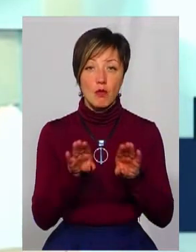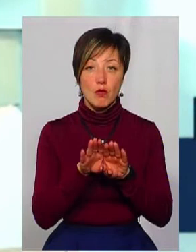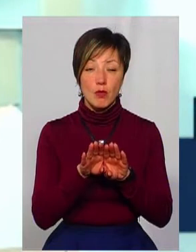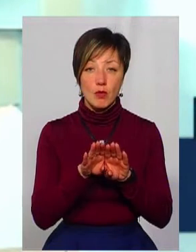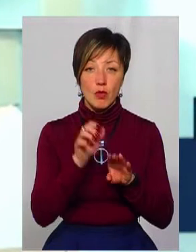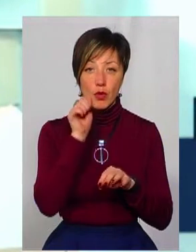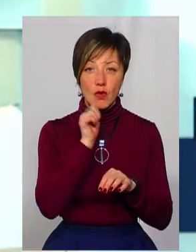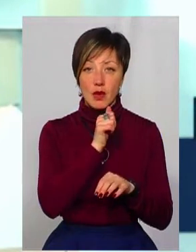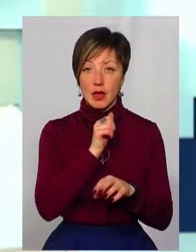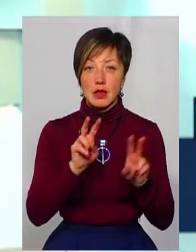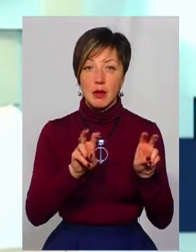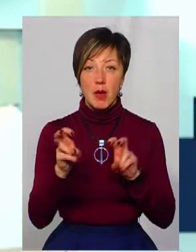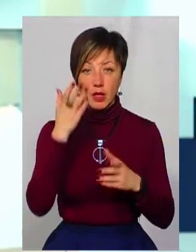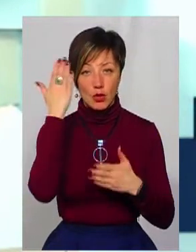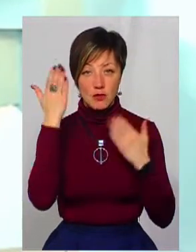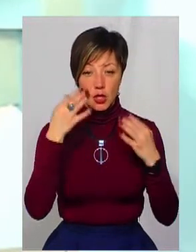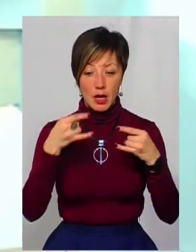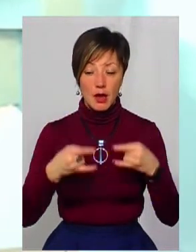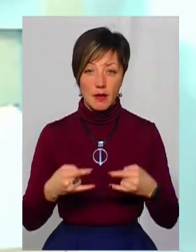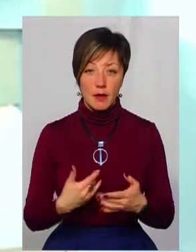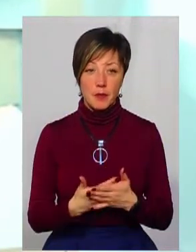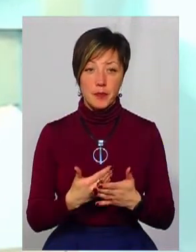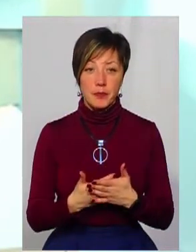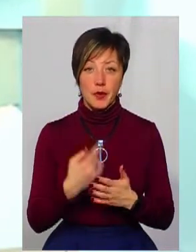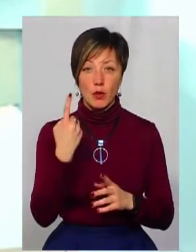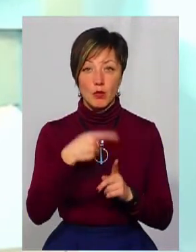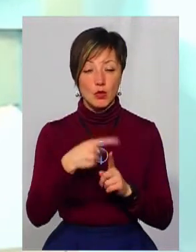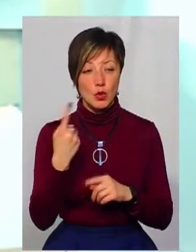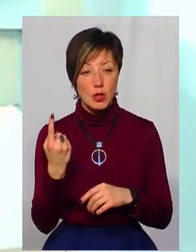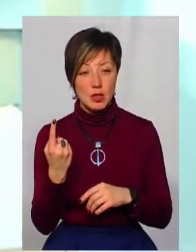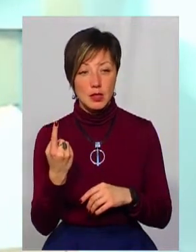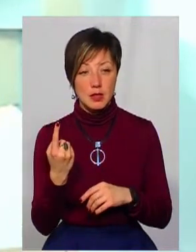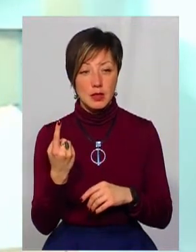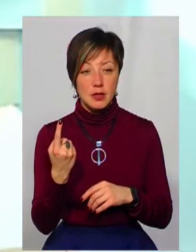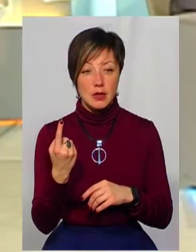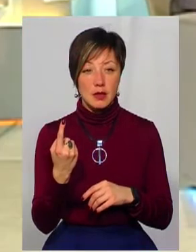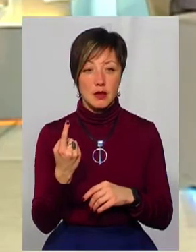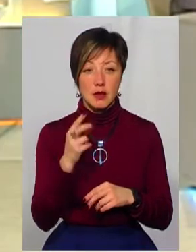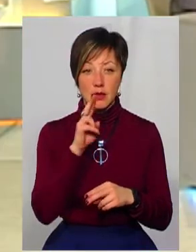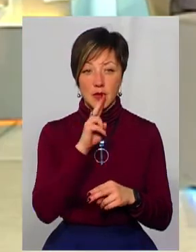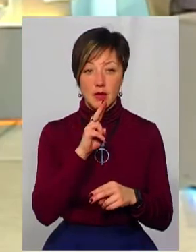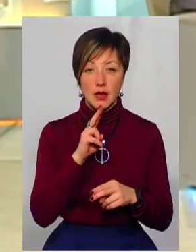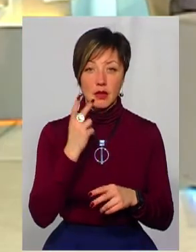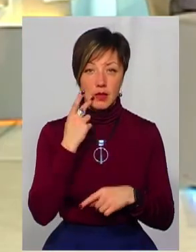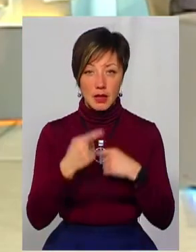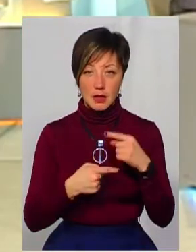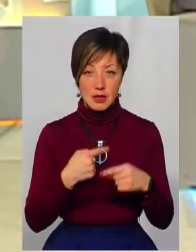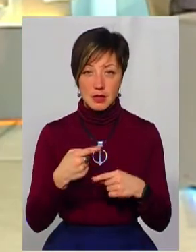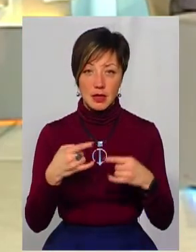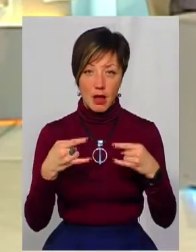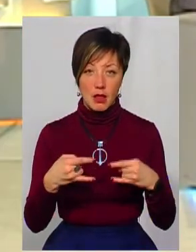навіть тематика розважальних каналів. До прикладу, той же самий 1+1, в традиційний канал 1+1,